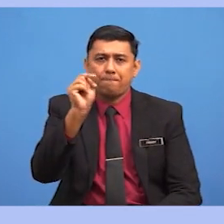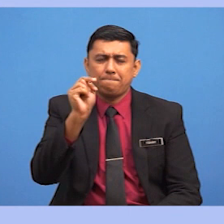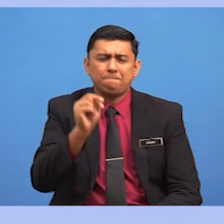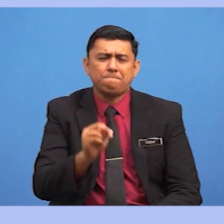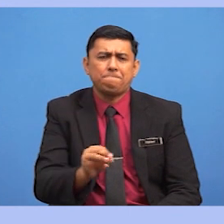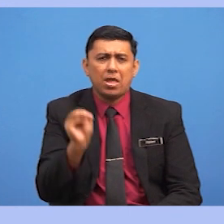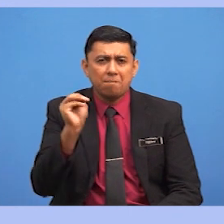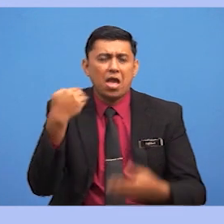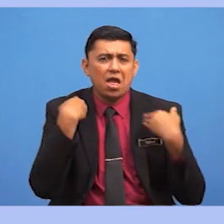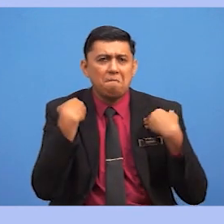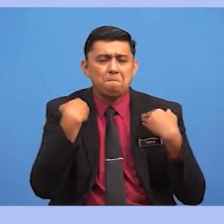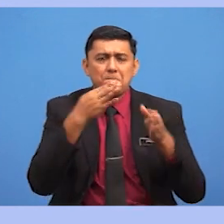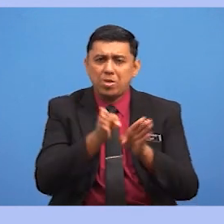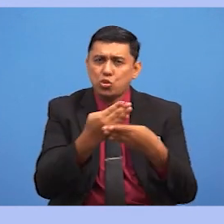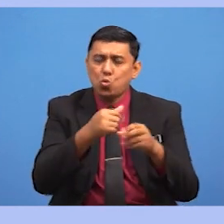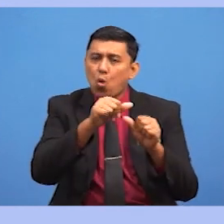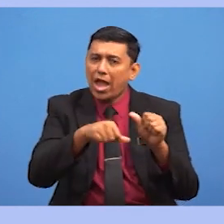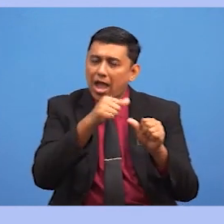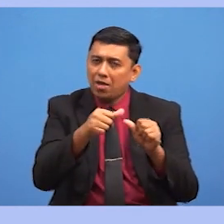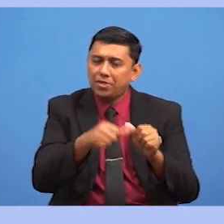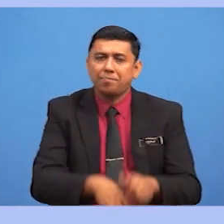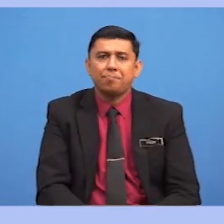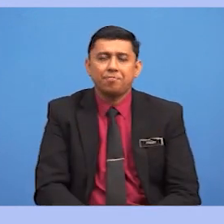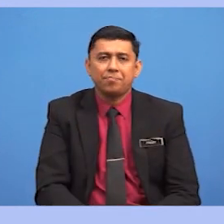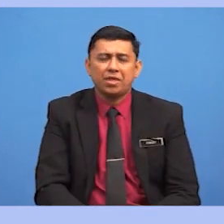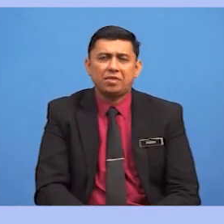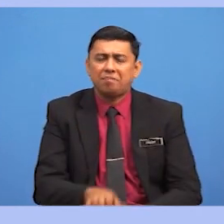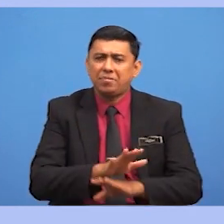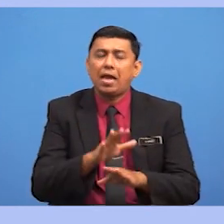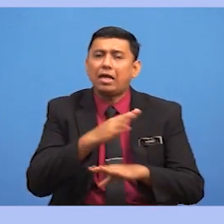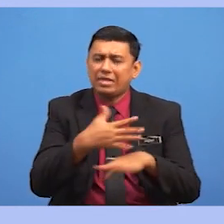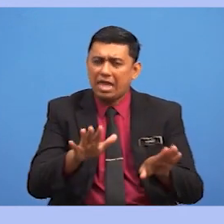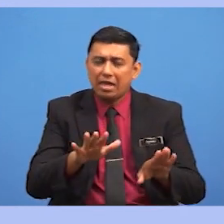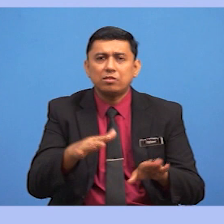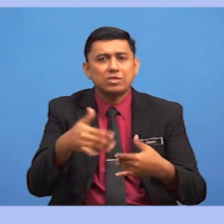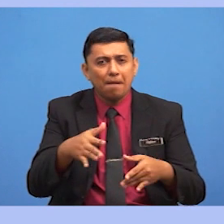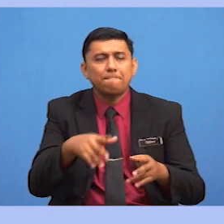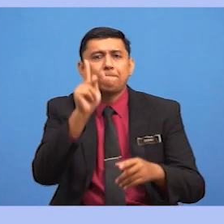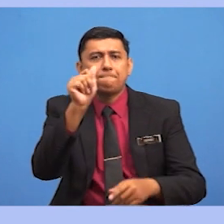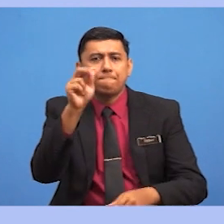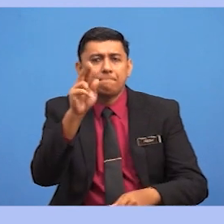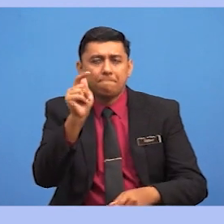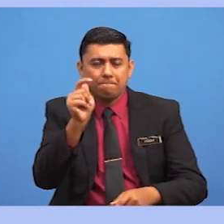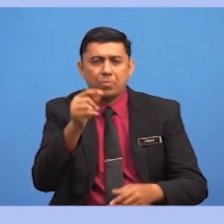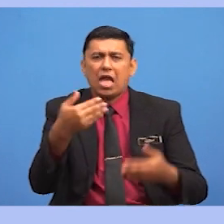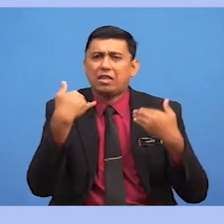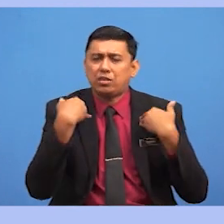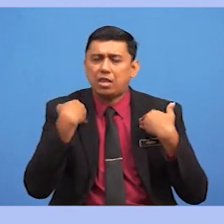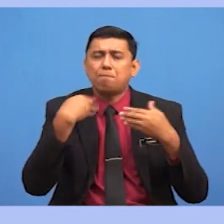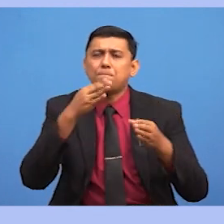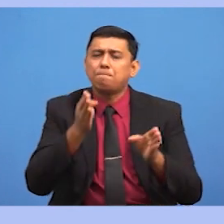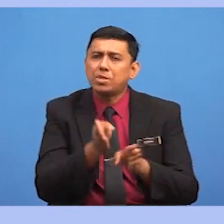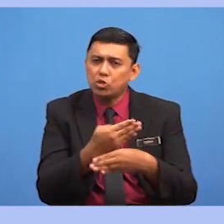bentuk atom. Manakala bagi tukul yang berkarat, unsur ferumnya wujud dalam bentuk